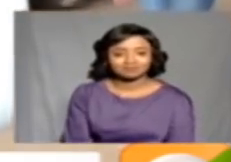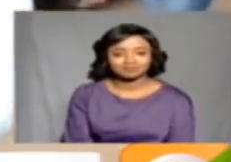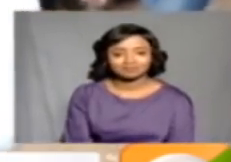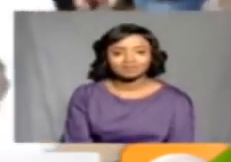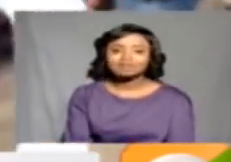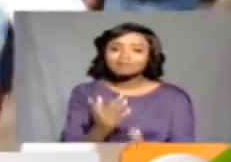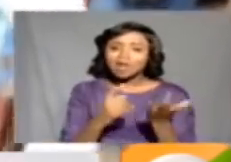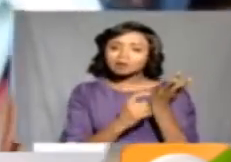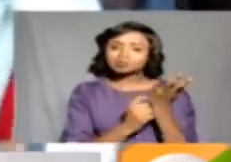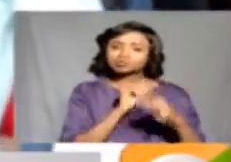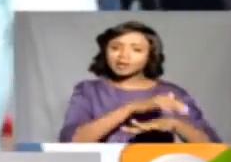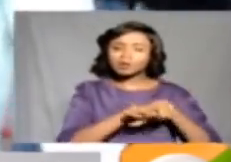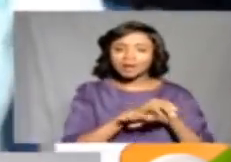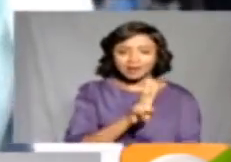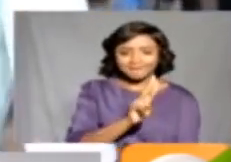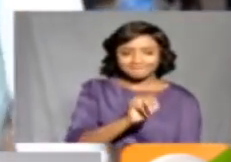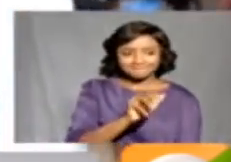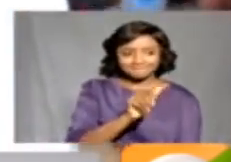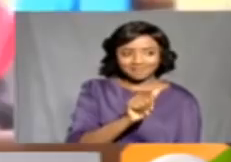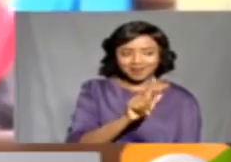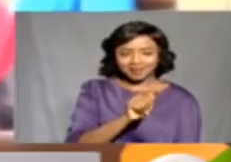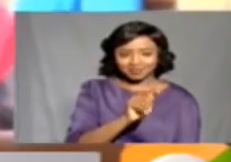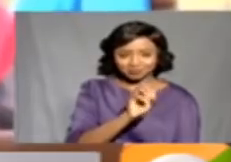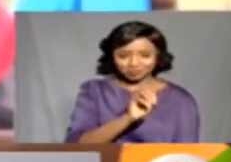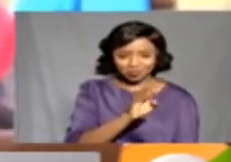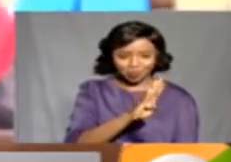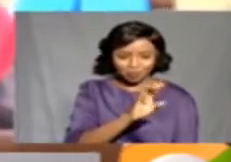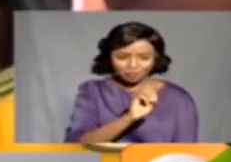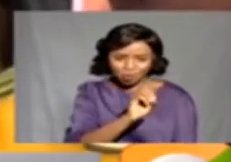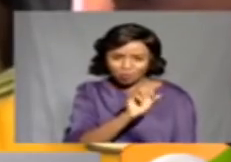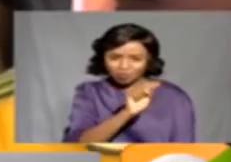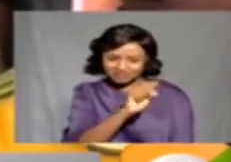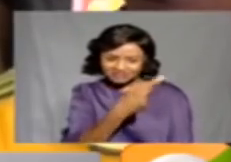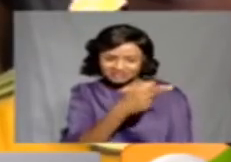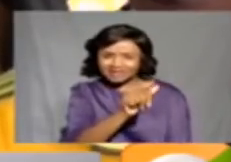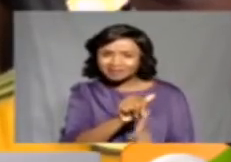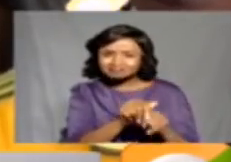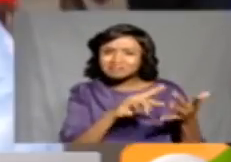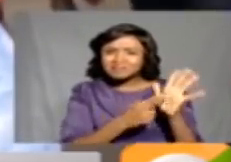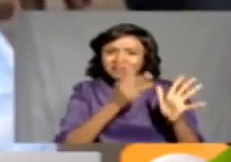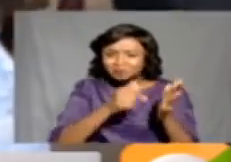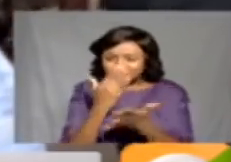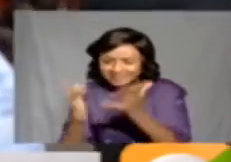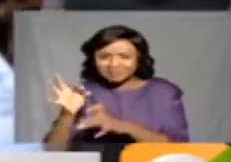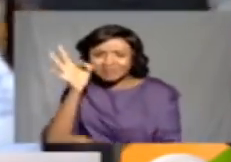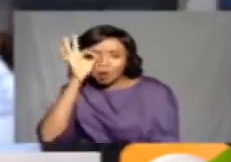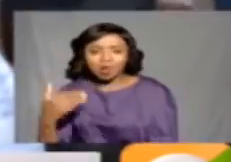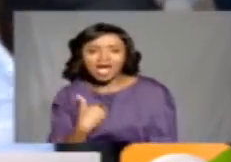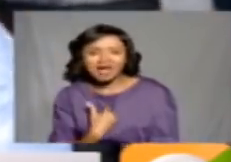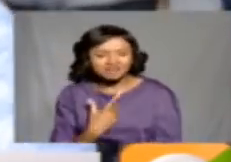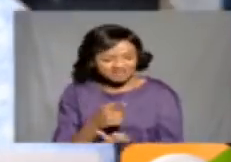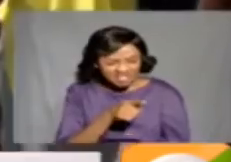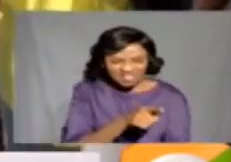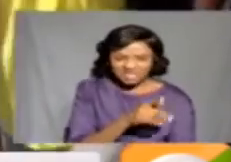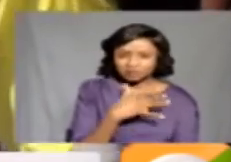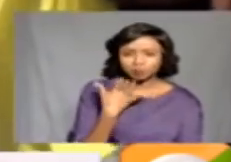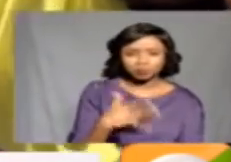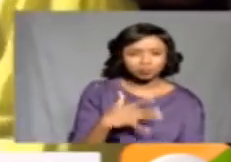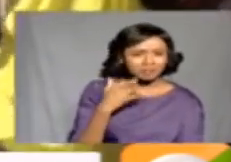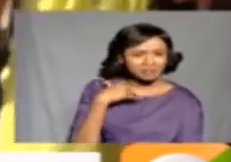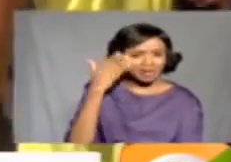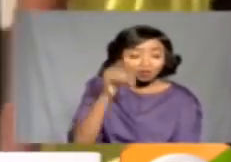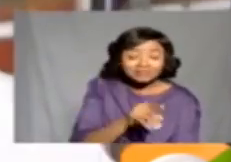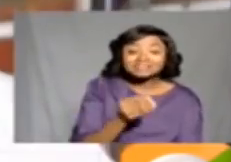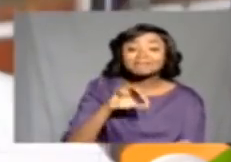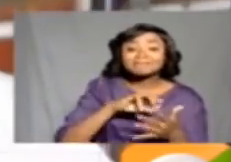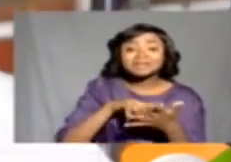Neno la Kiswahili matobosha inamaanisha nini? Kitu metoboka, kitu kama hiyo. Oi oi oi, matobosha.